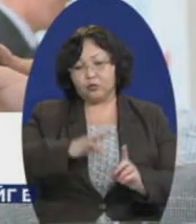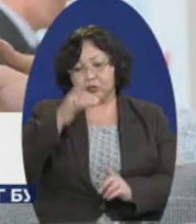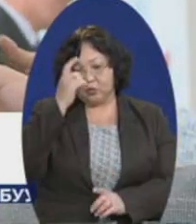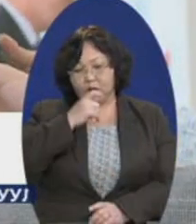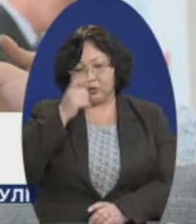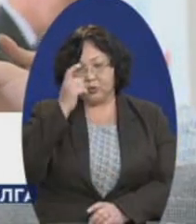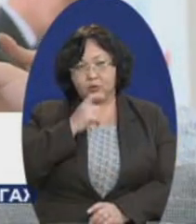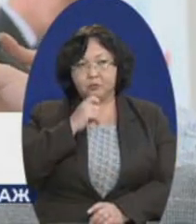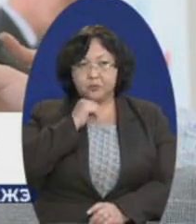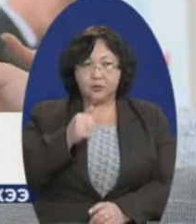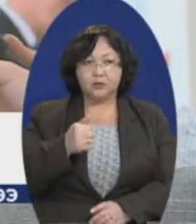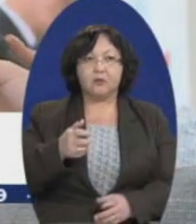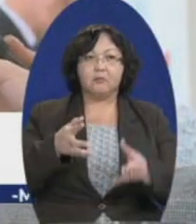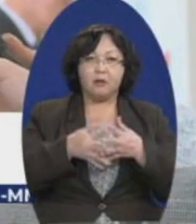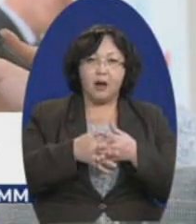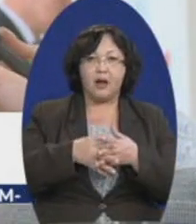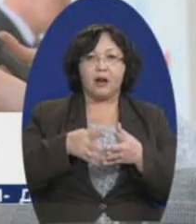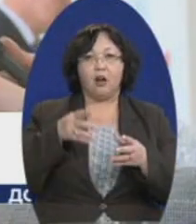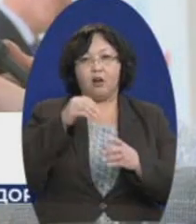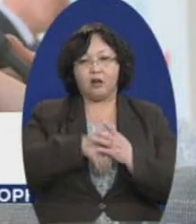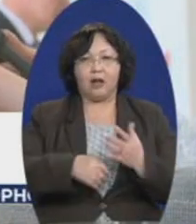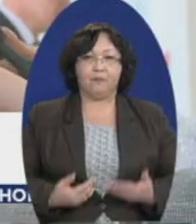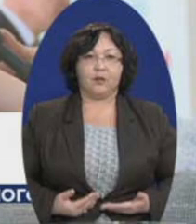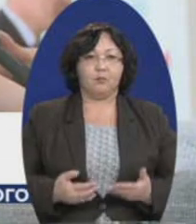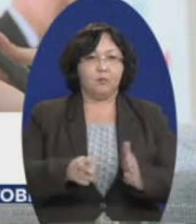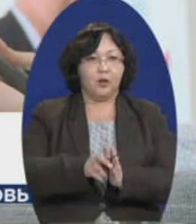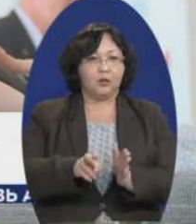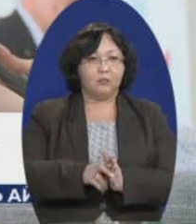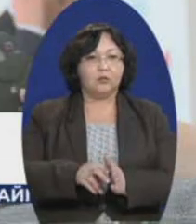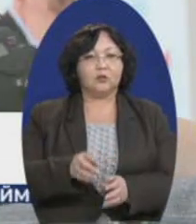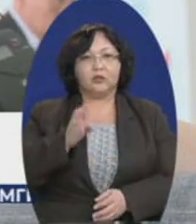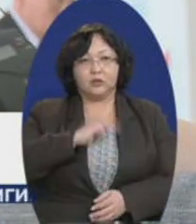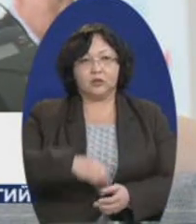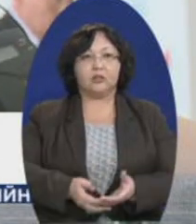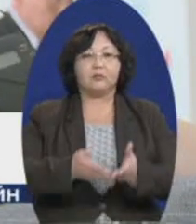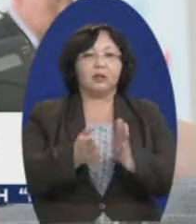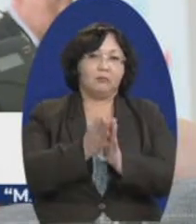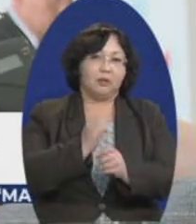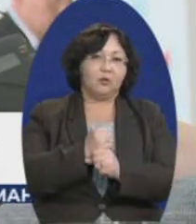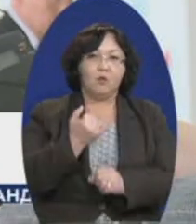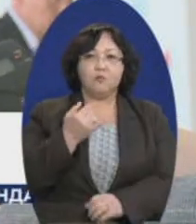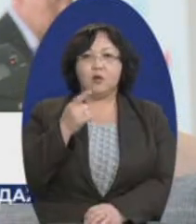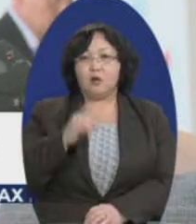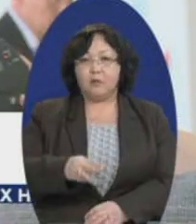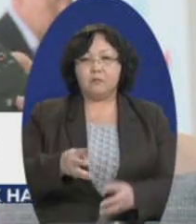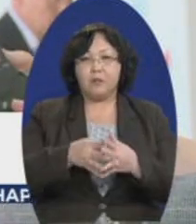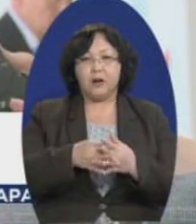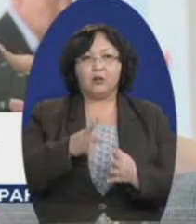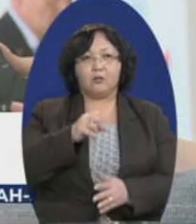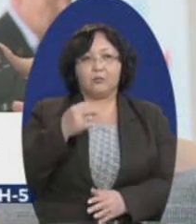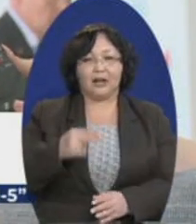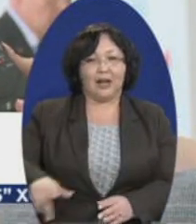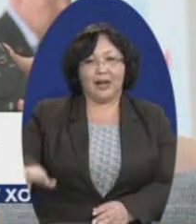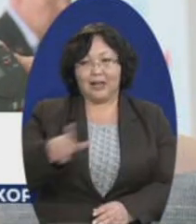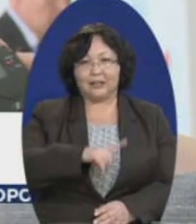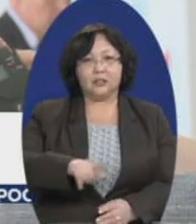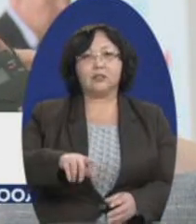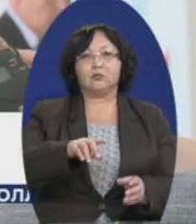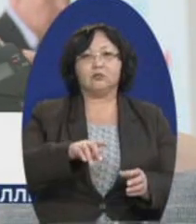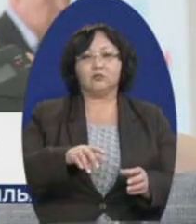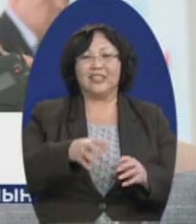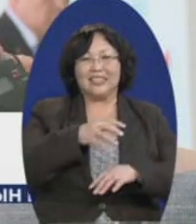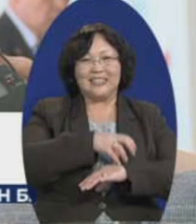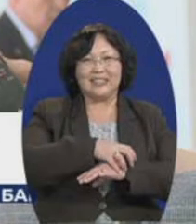хамруулах энэ нөхцөл болцоог хангаж хин төлөө бас хамтран ажиллах гарвалж байна. Нийслэлийн орон сууцны корпорацийн хувьд одоо газар чөлөөлт хийгдсэн төсөл